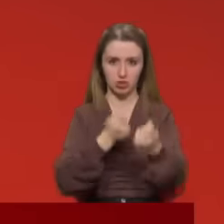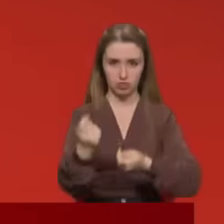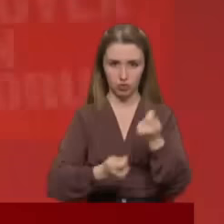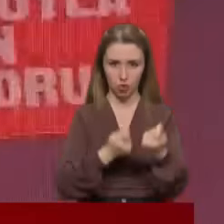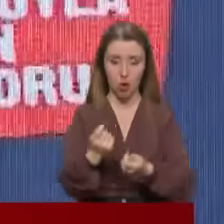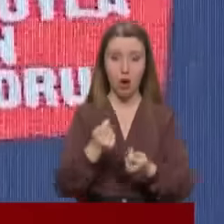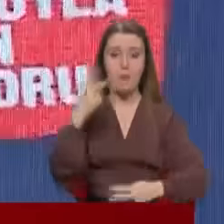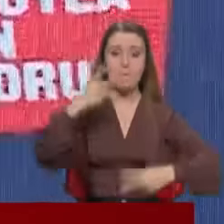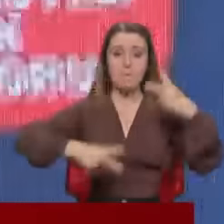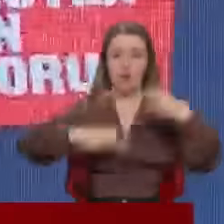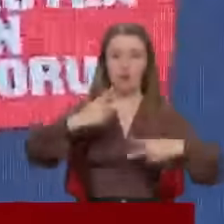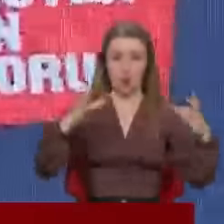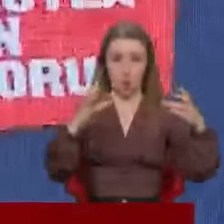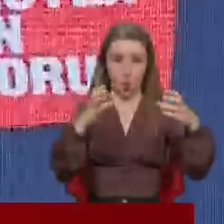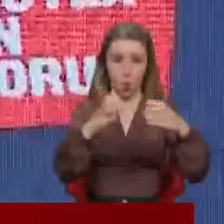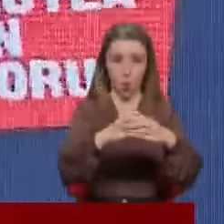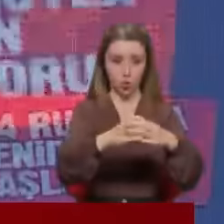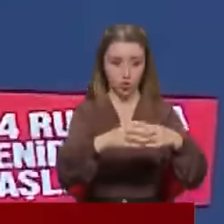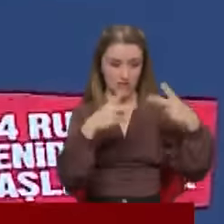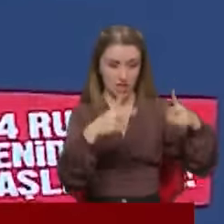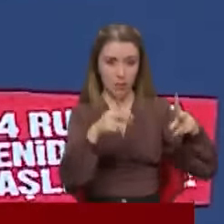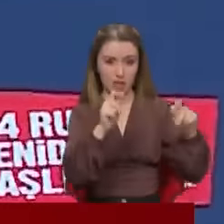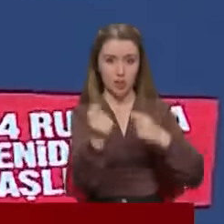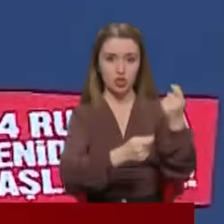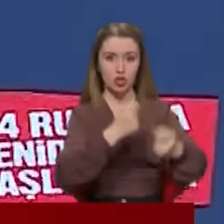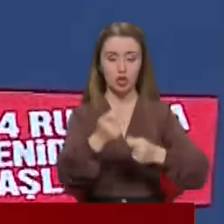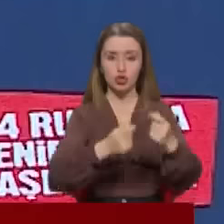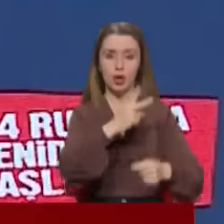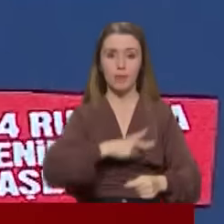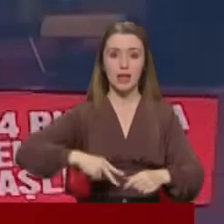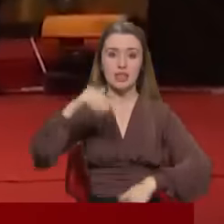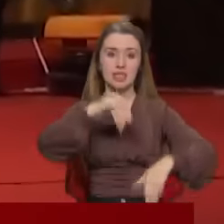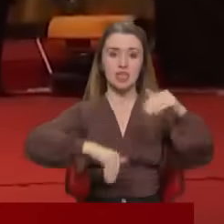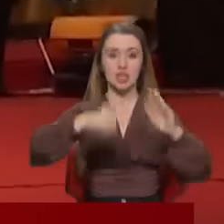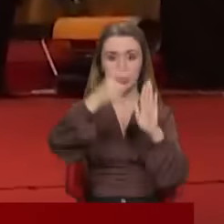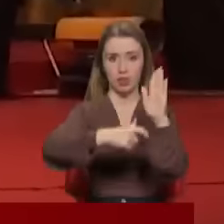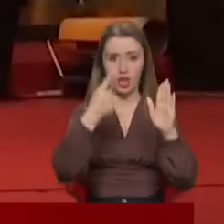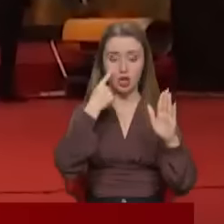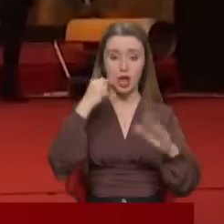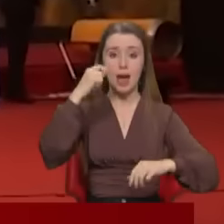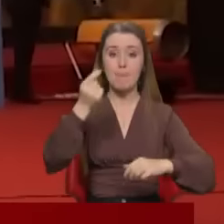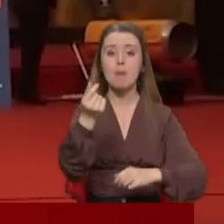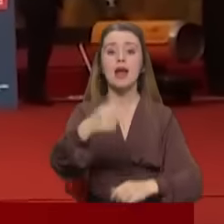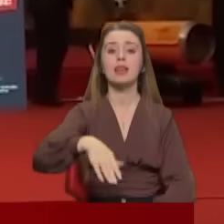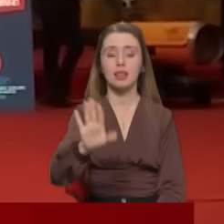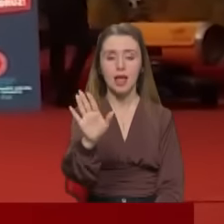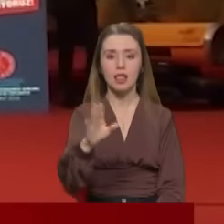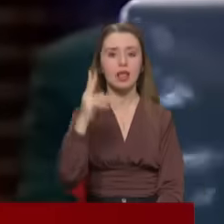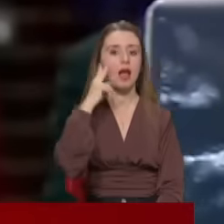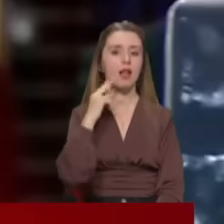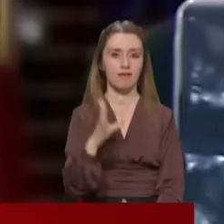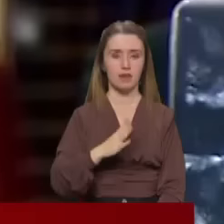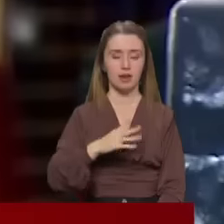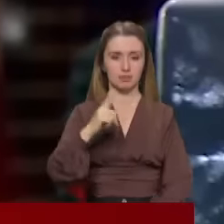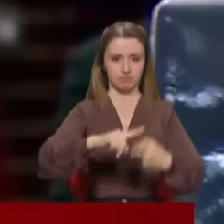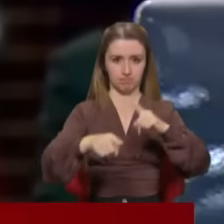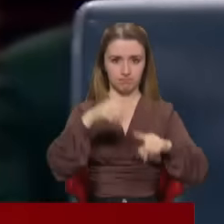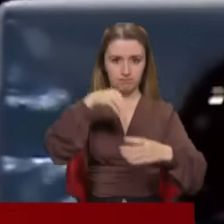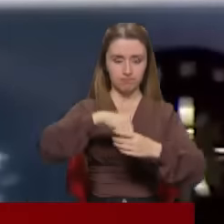de örgüte alan açma peşinde. Yerel seçim beyannamemizde rant değil, ahlak var.